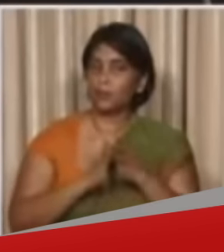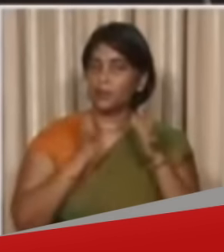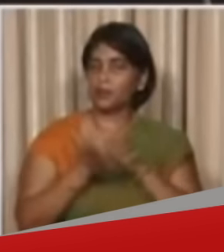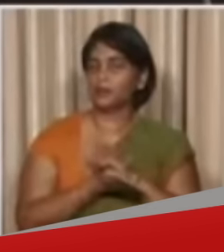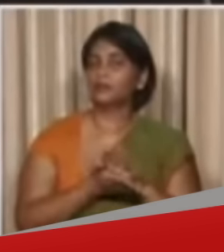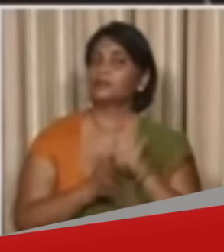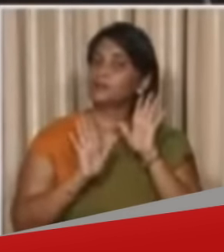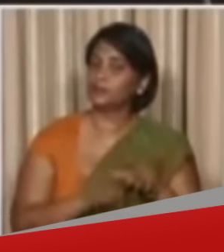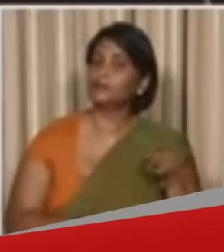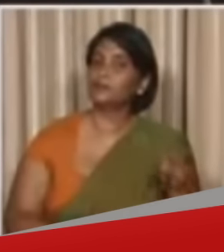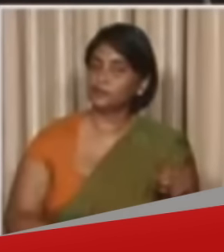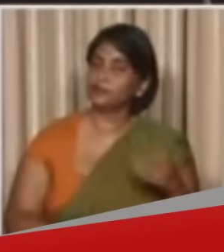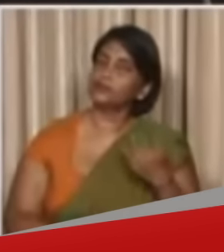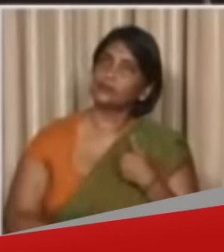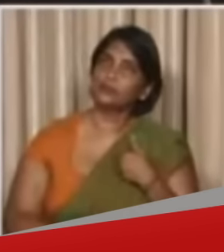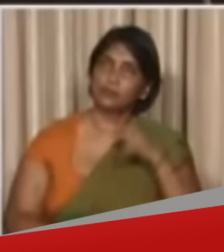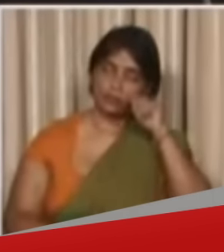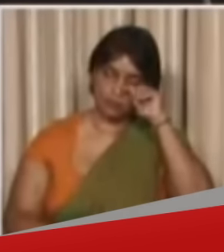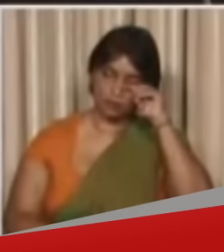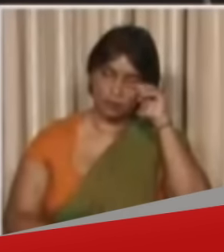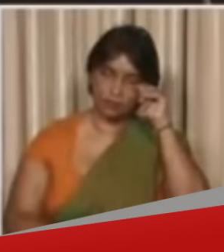पैदली अपिट